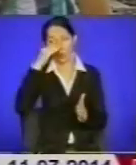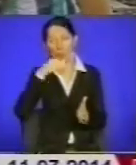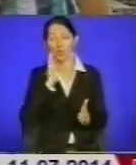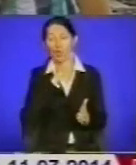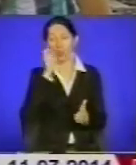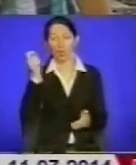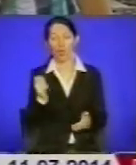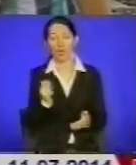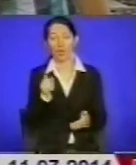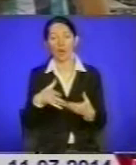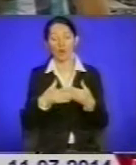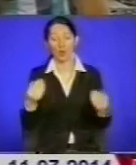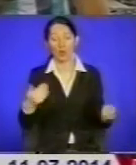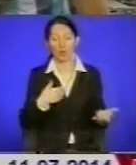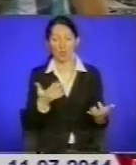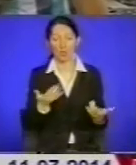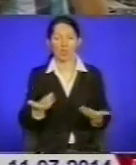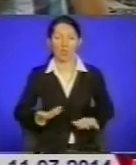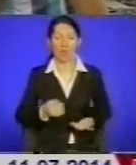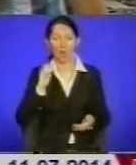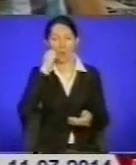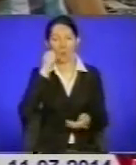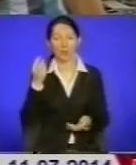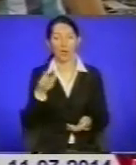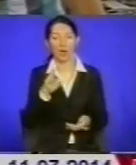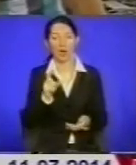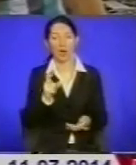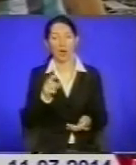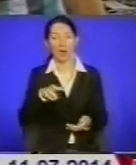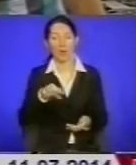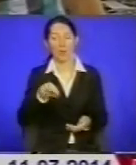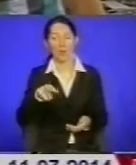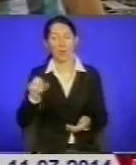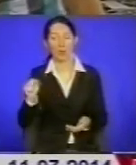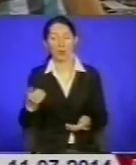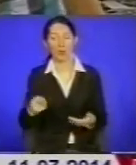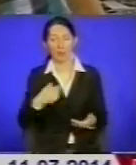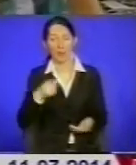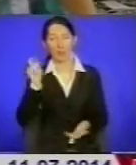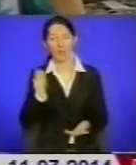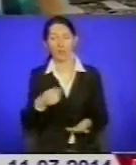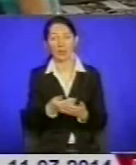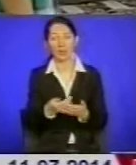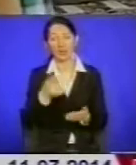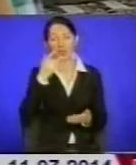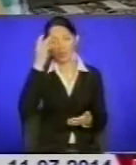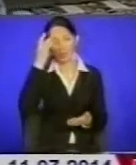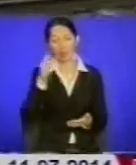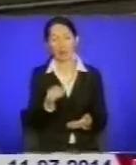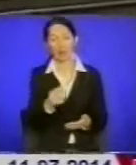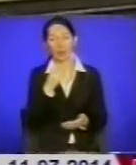там весною, а я ще жила в бабусі, в Хмільнику. Так що я приїхала десь літом, в іюні